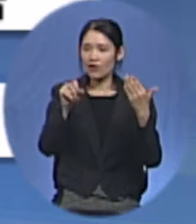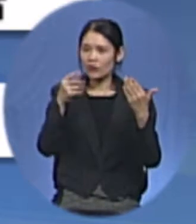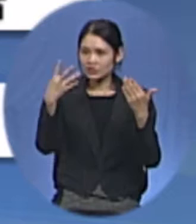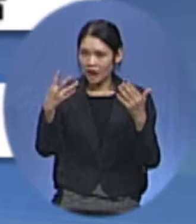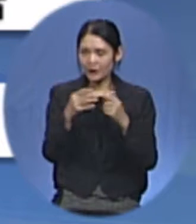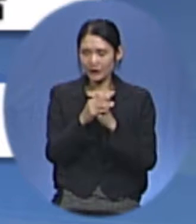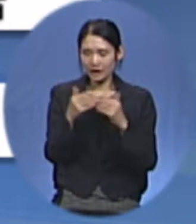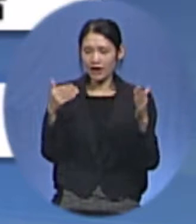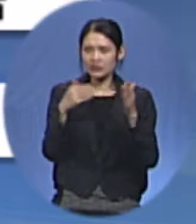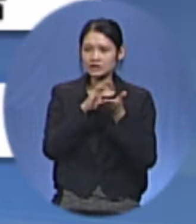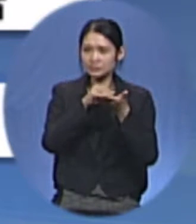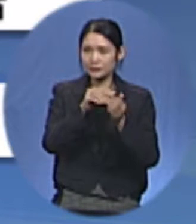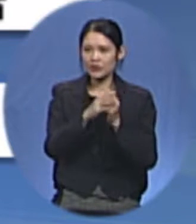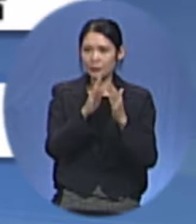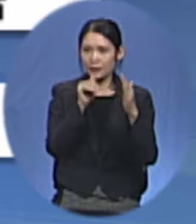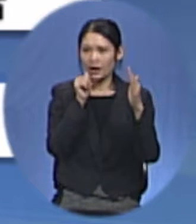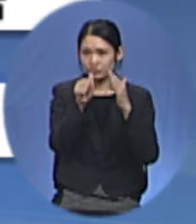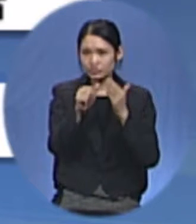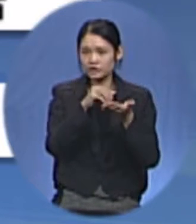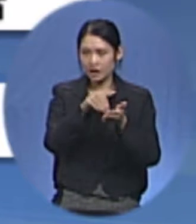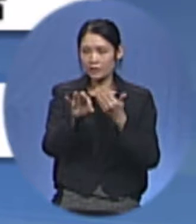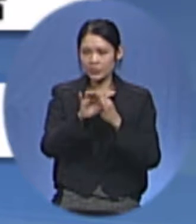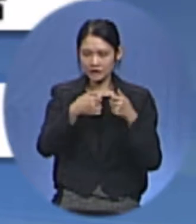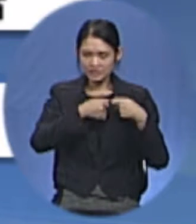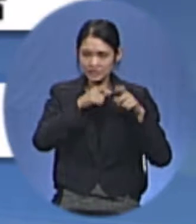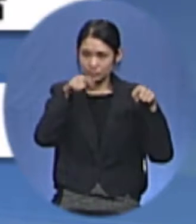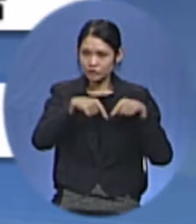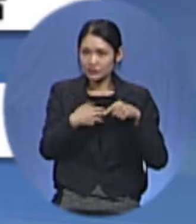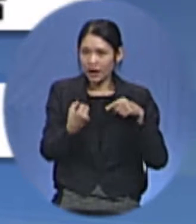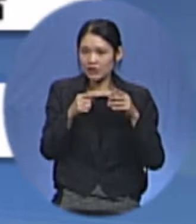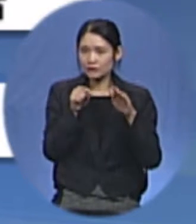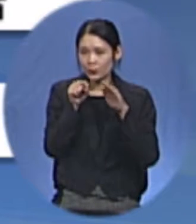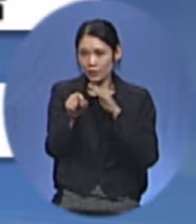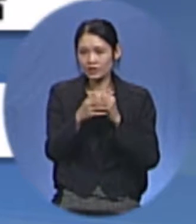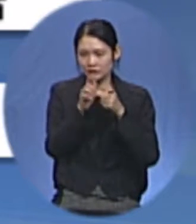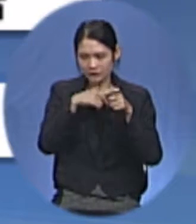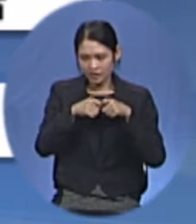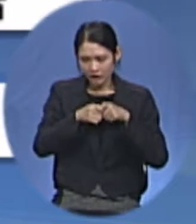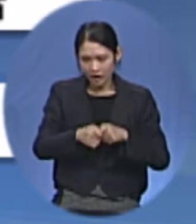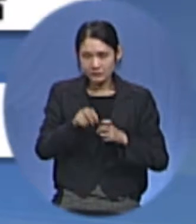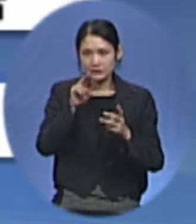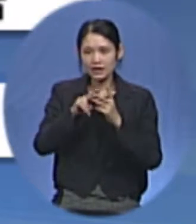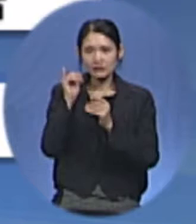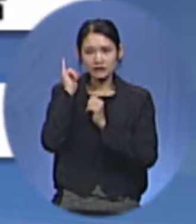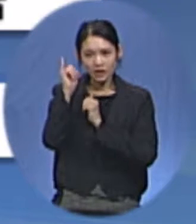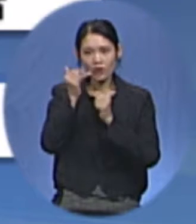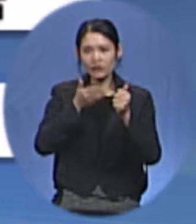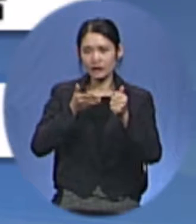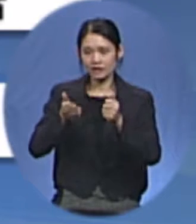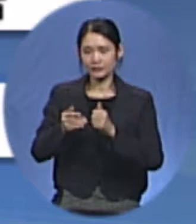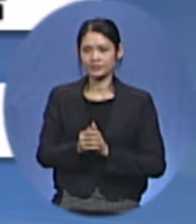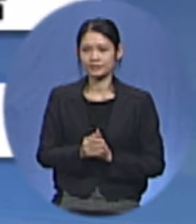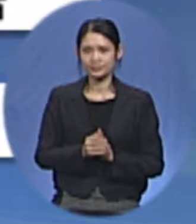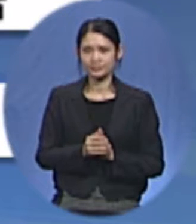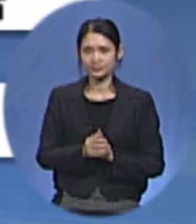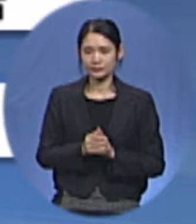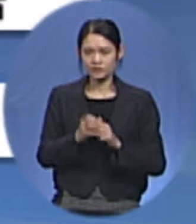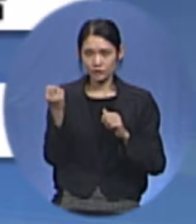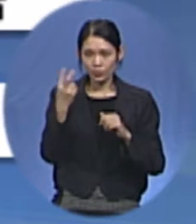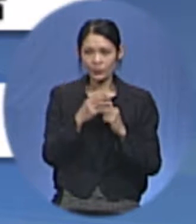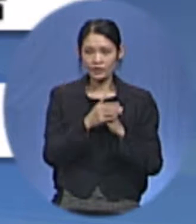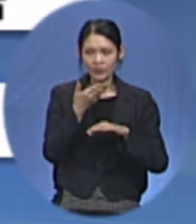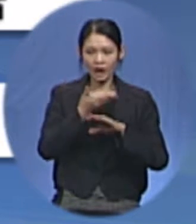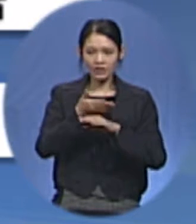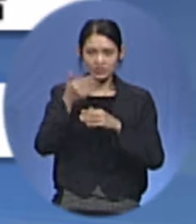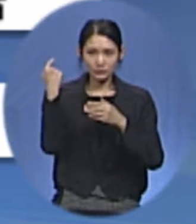접수를 받으며 방문 접수 시 신분증을 지참하면 되며 자세한 내용은 센터로 전화해 문의하면 됩니다. 이 밖의